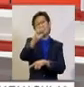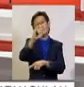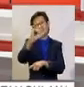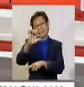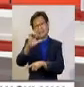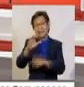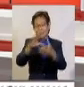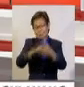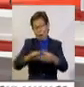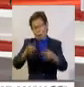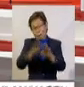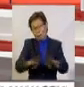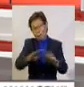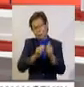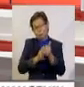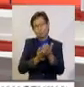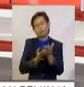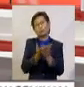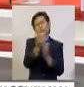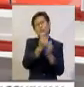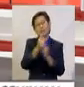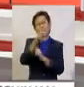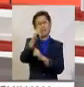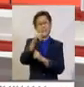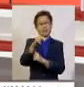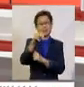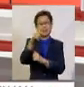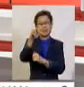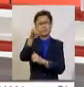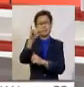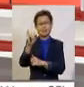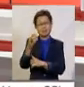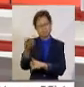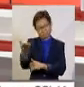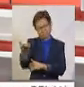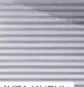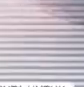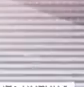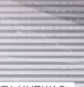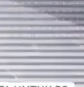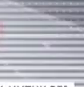untuk perinciannya, kita terus saja bersama dengan Nazri untuk laporan sukan. Silakan. Silakan, Nazri.